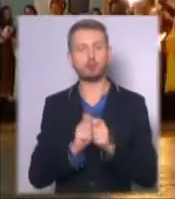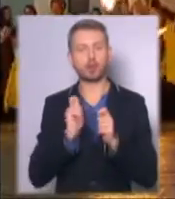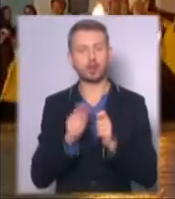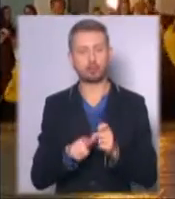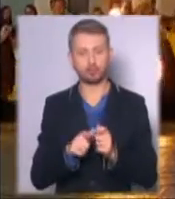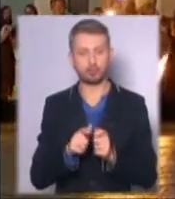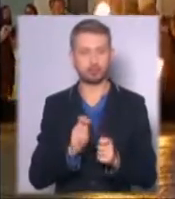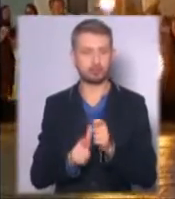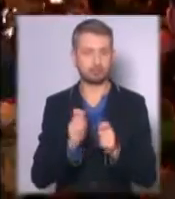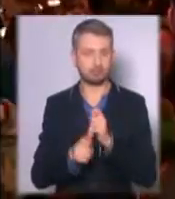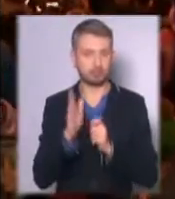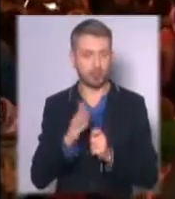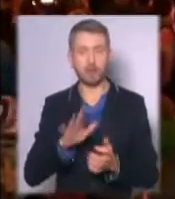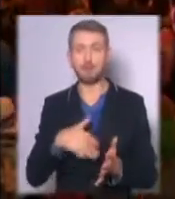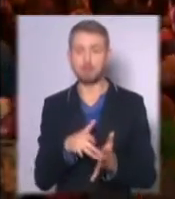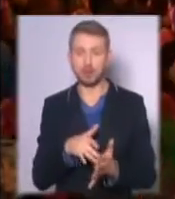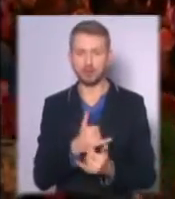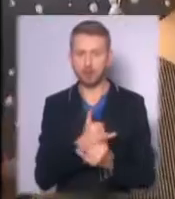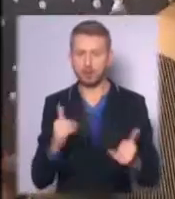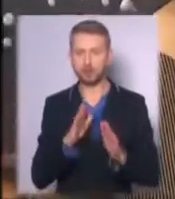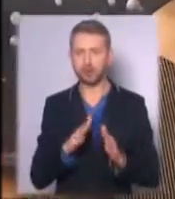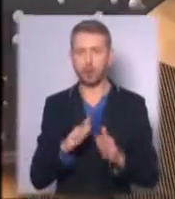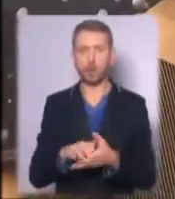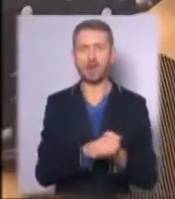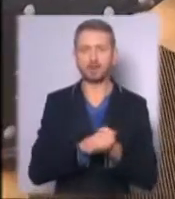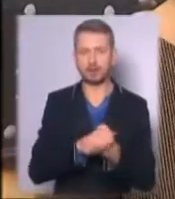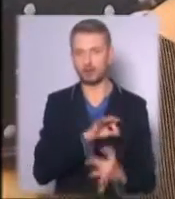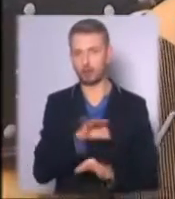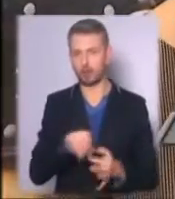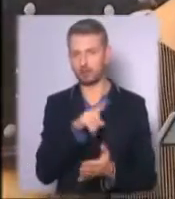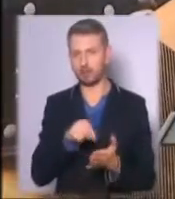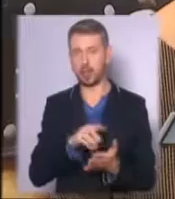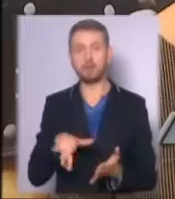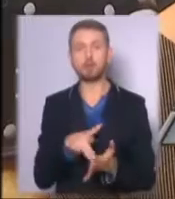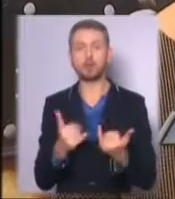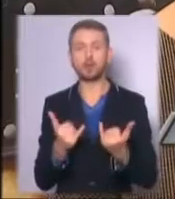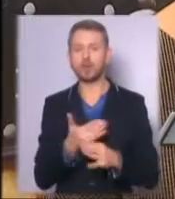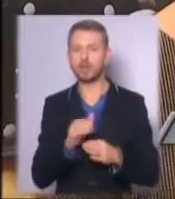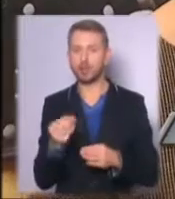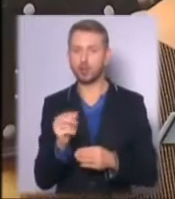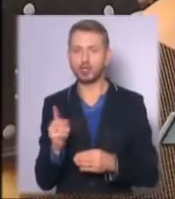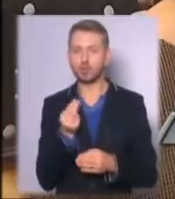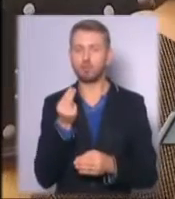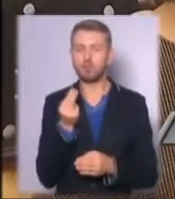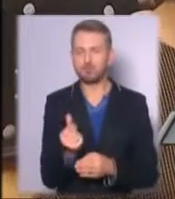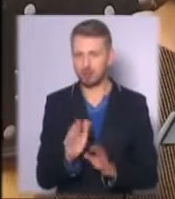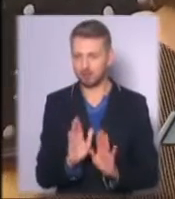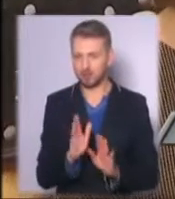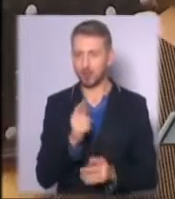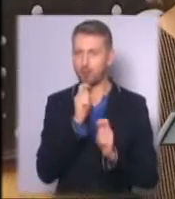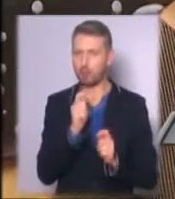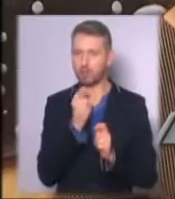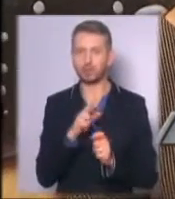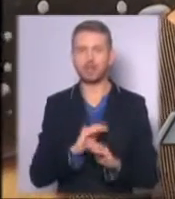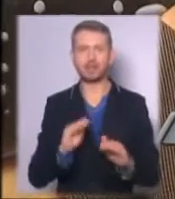Місто забезпечить лише організаційні та проектні питання. Місто на сьогодні виділяє кошти лише на те, щоб придбати подарунки для дітей